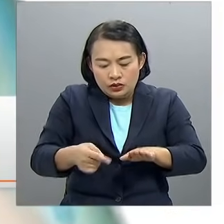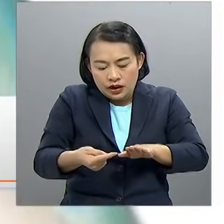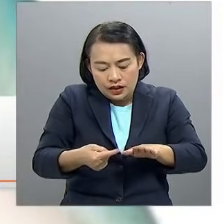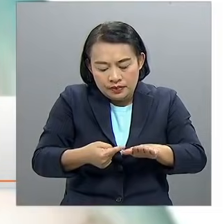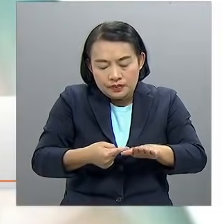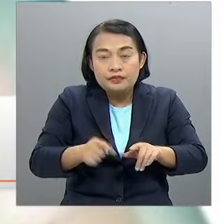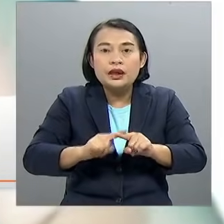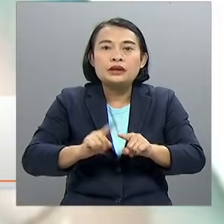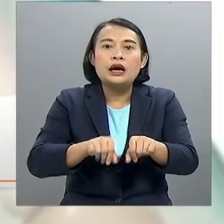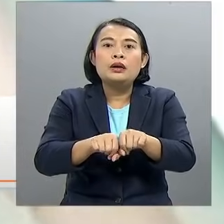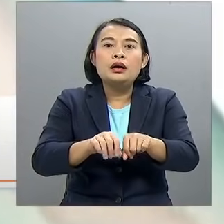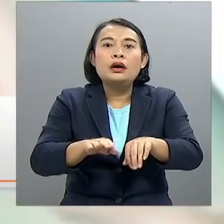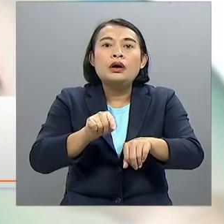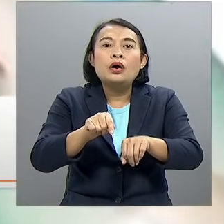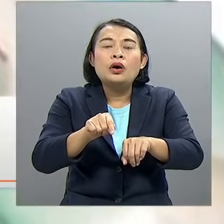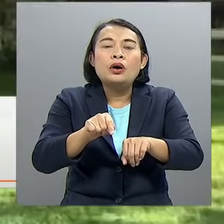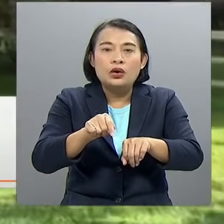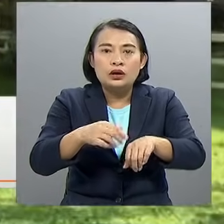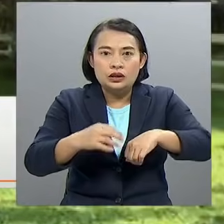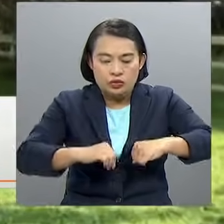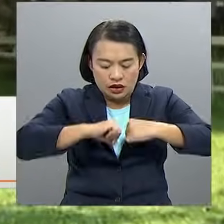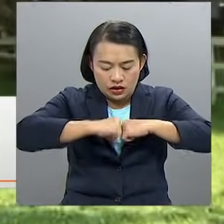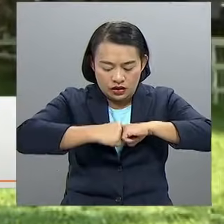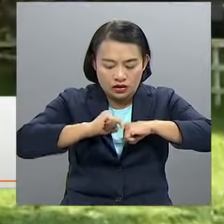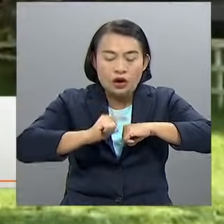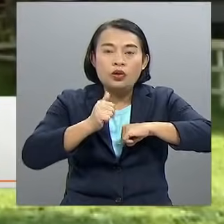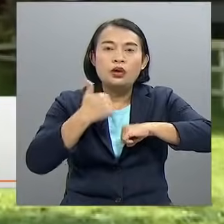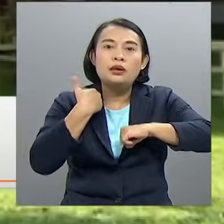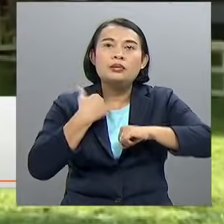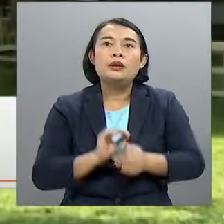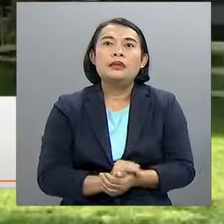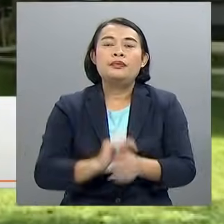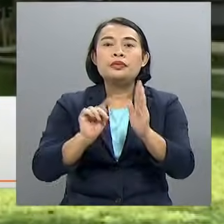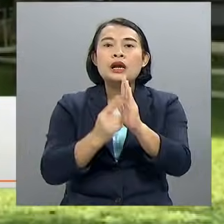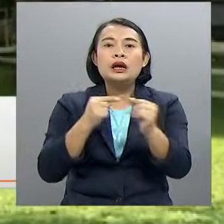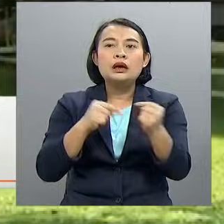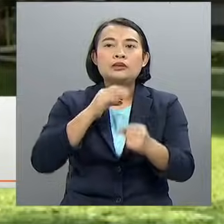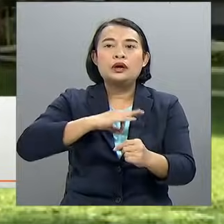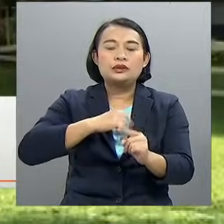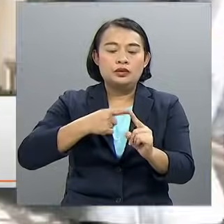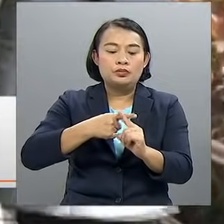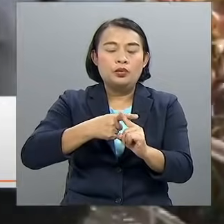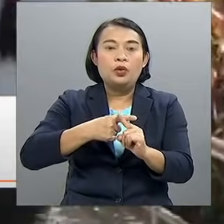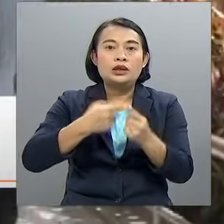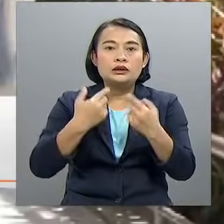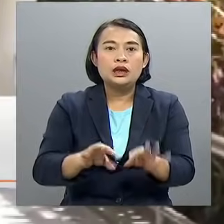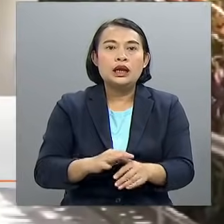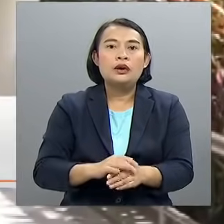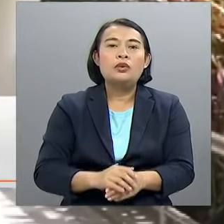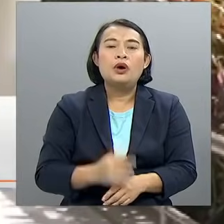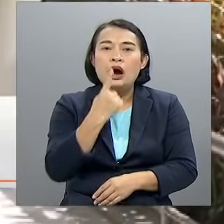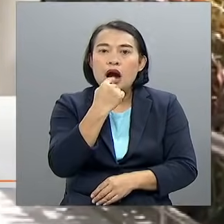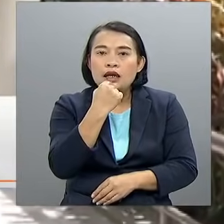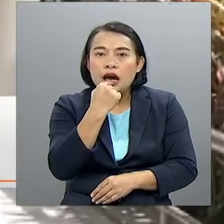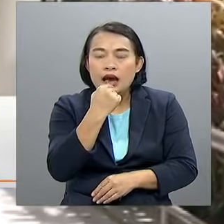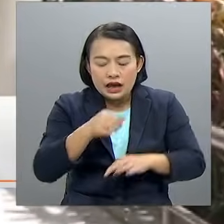ครับโดยอาการเนี่ยมันก็จะมีอาการอย่างนี้ครับคุณผู้ชมมันจะเริ่มจากอาการปวดก่อนแล้วก็บวมแดงร้อนเจ็บเมื่อกด